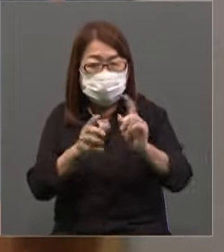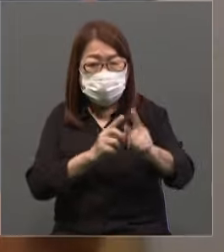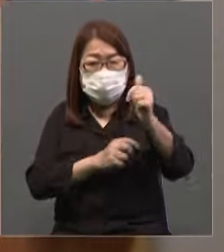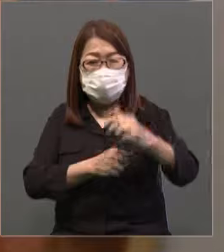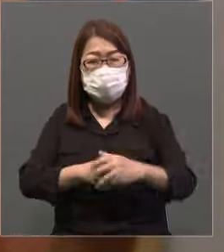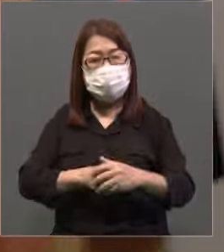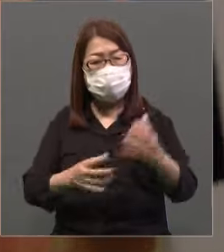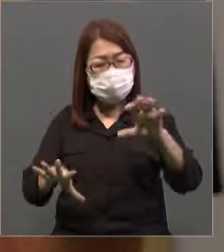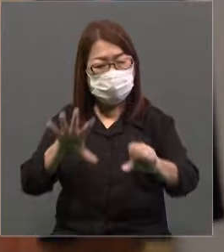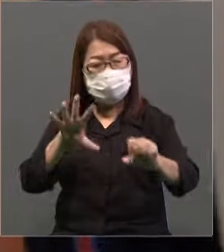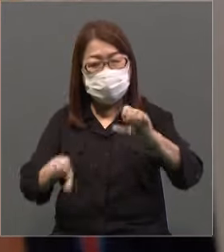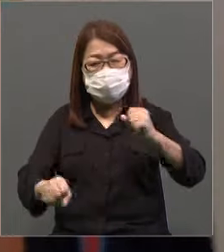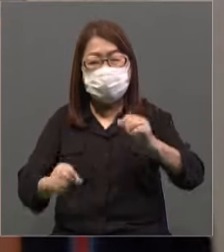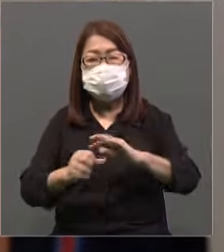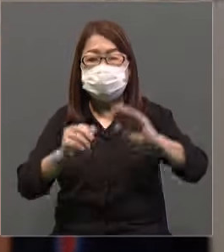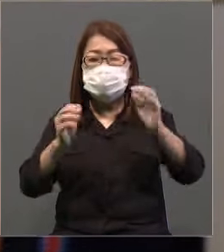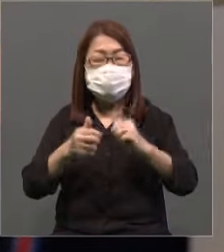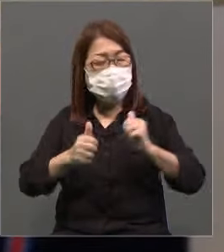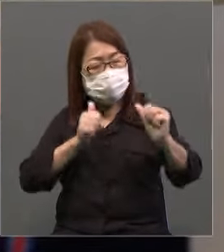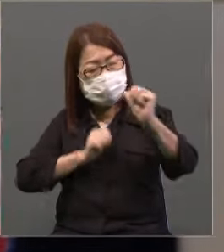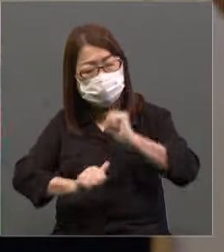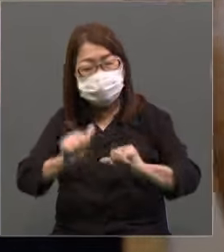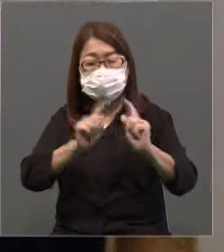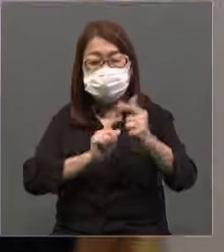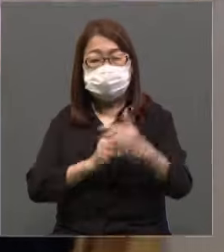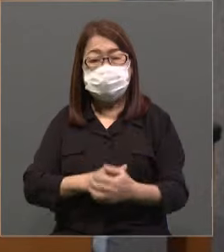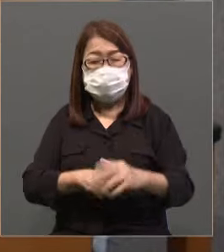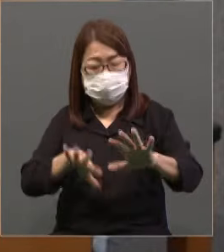กล้ามเนื้อมือแข็งแรงขึ้นเพราะว่าน้องได้ดีด